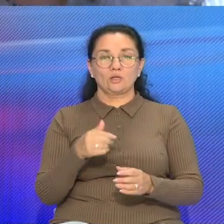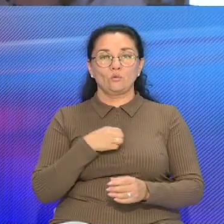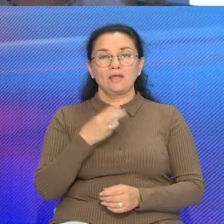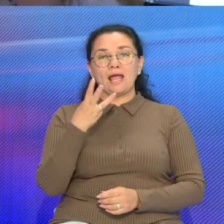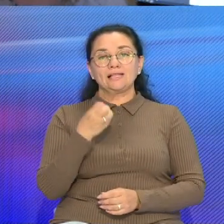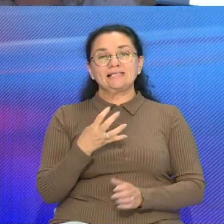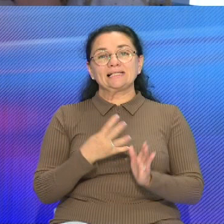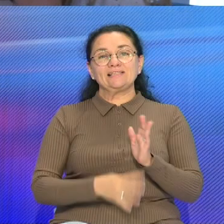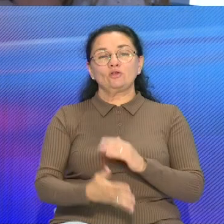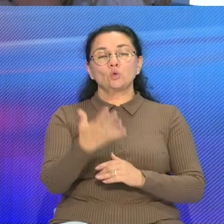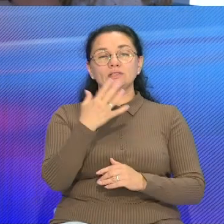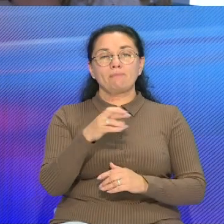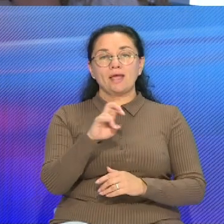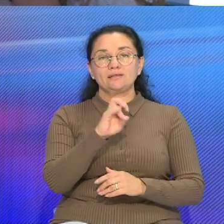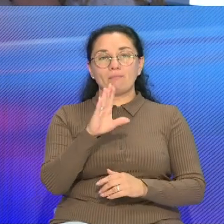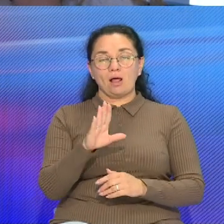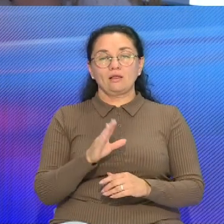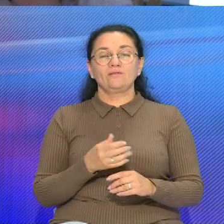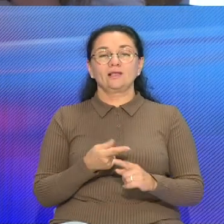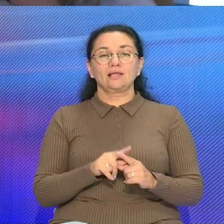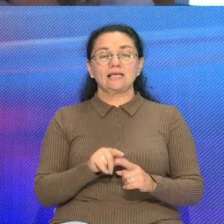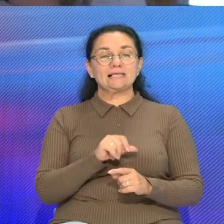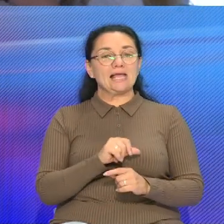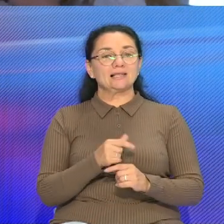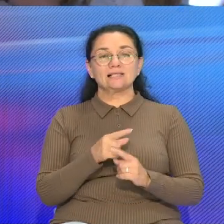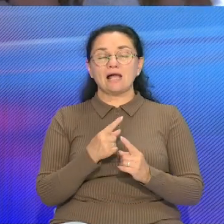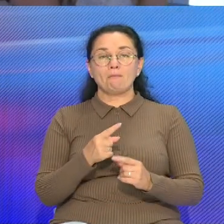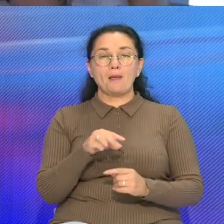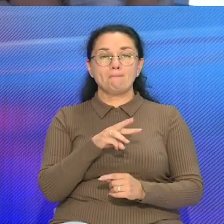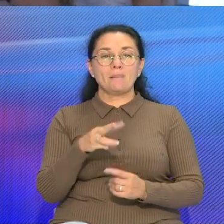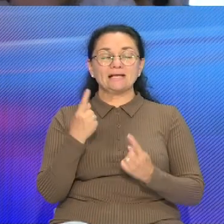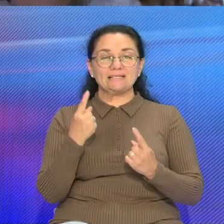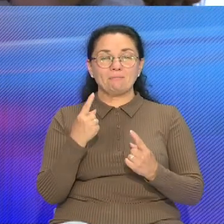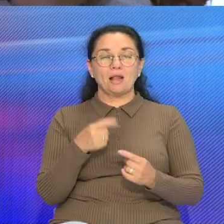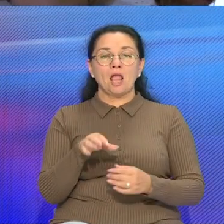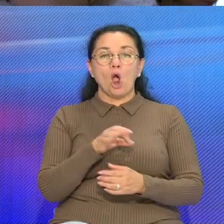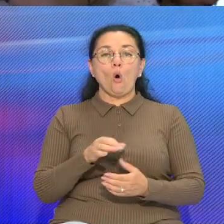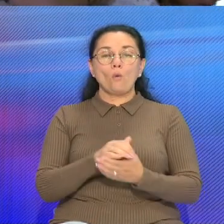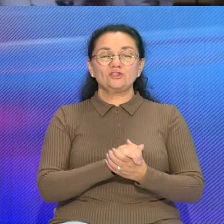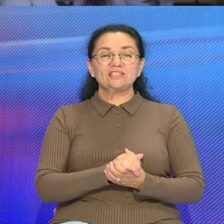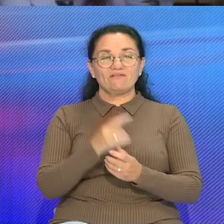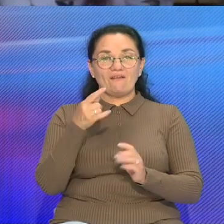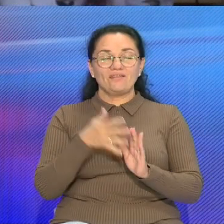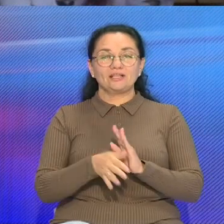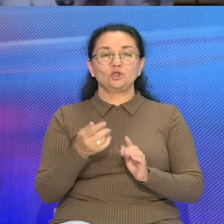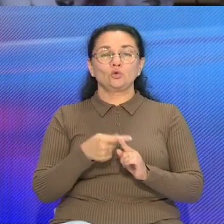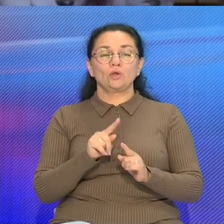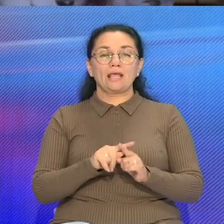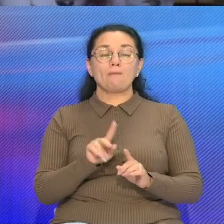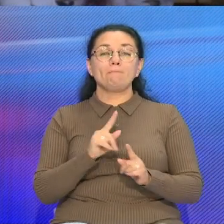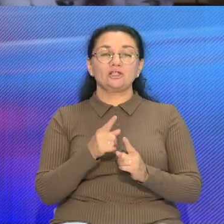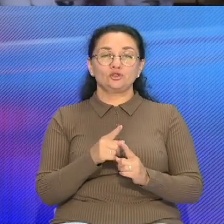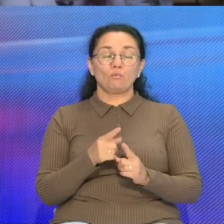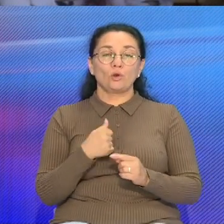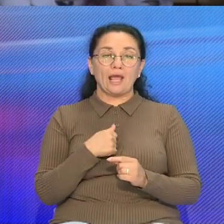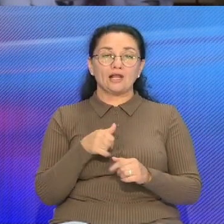балаў, внушительная, наверное, цифра. Самый максимальный балл у меня был по обществоведению. Ну, к нему у меня просто душа лежит. Почему именно правоведение?